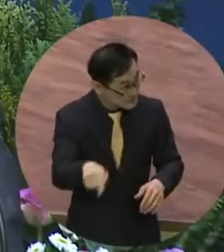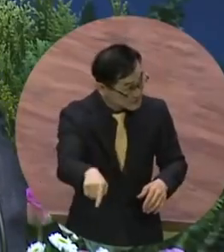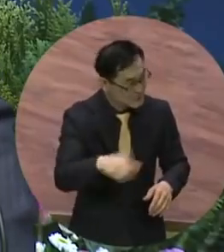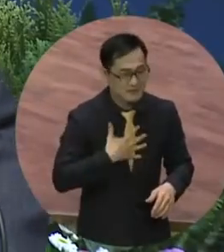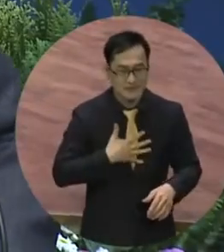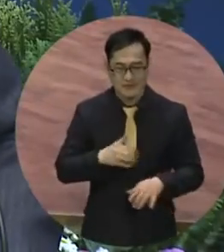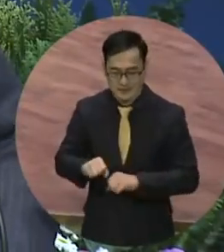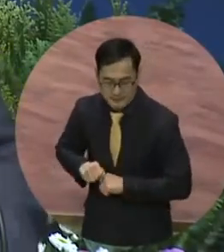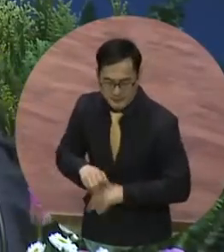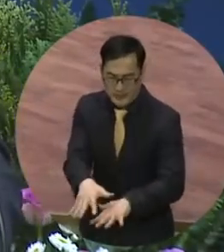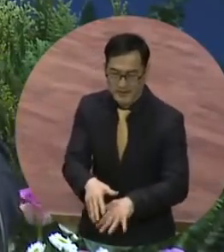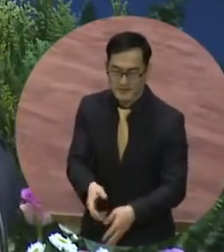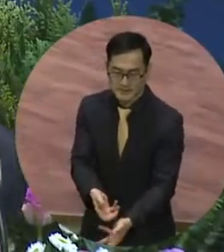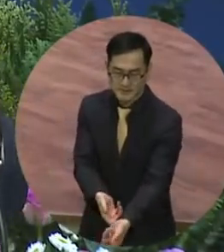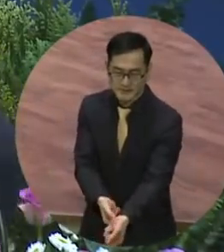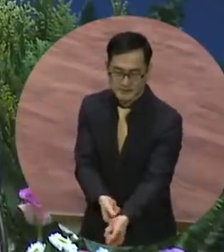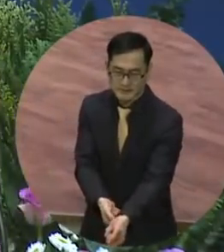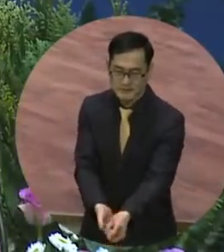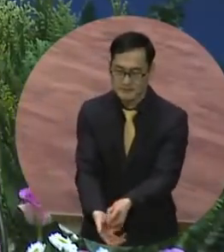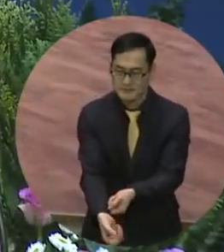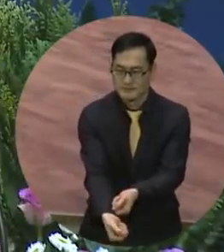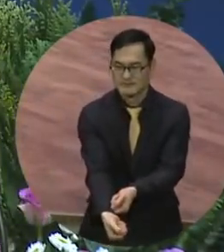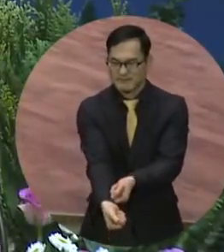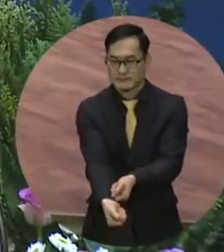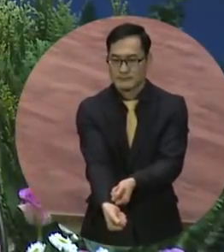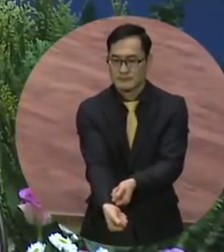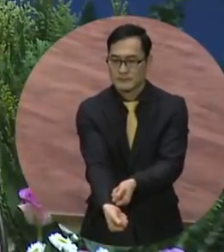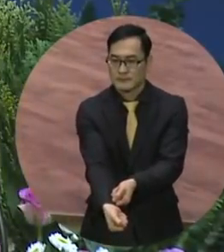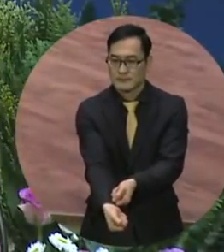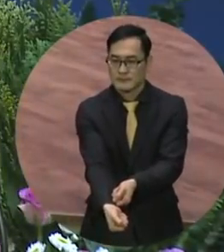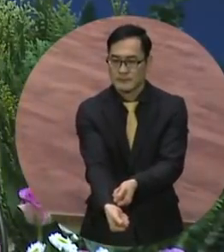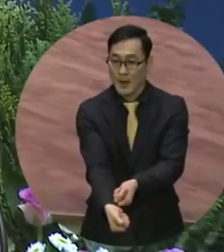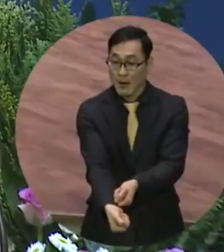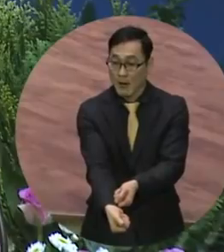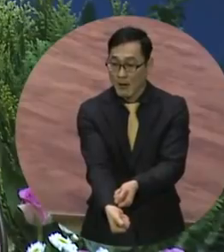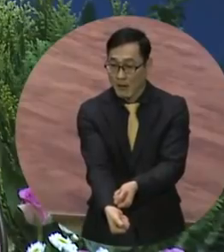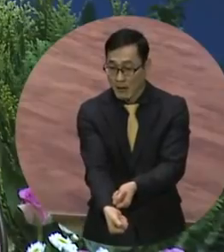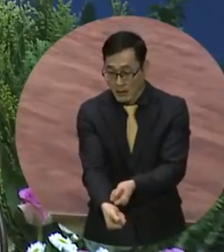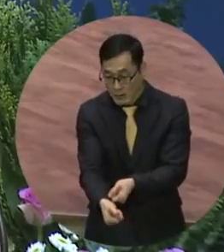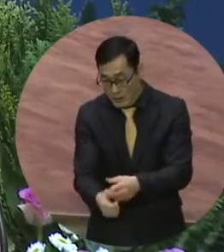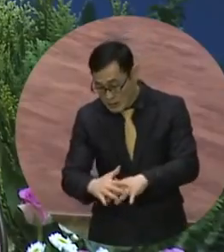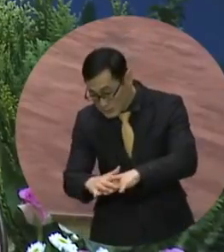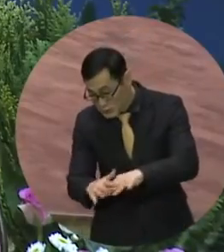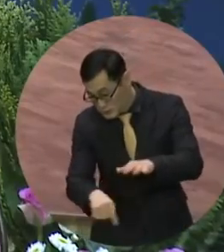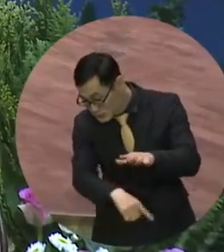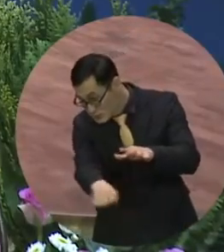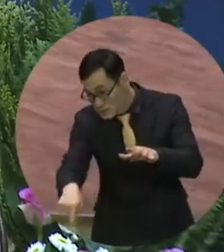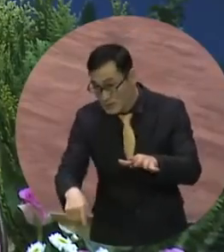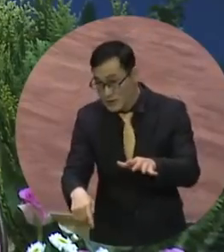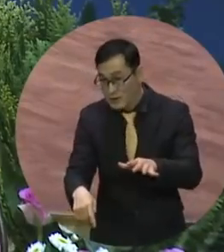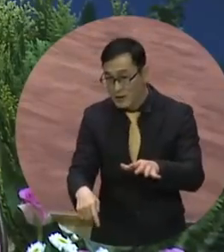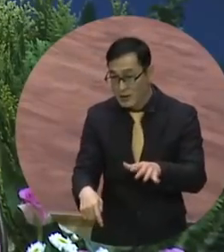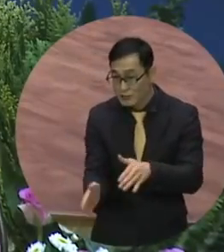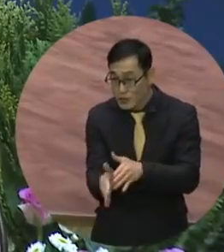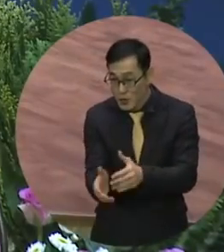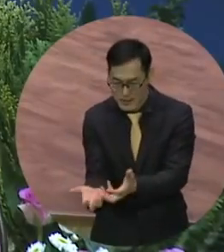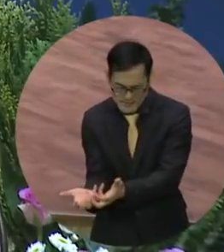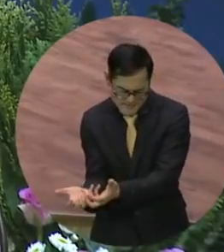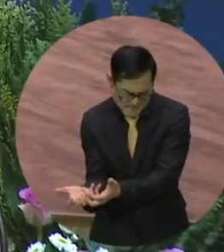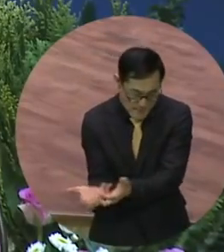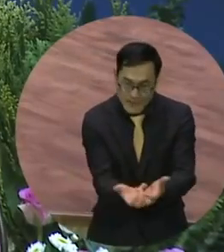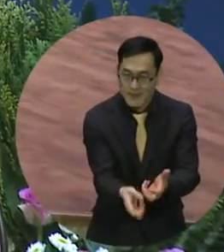없으면 고기가 그냥 말로 막 가득 찬 거요. 그 물에다가. 응? 일본 말로 이빠이 찬 거요.